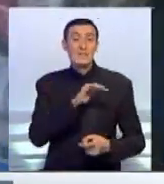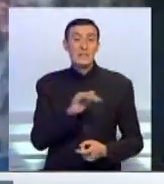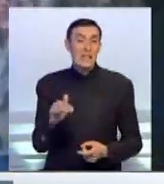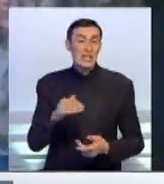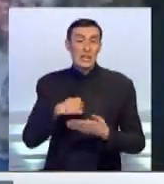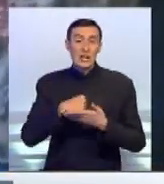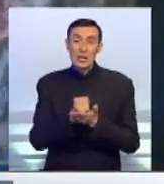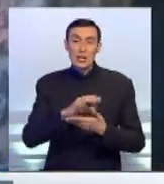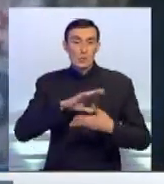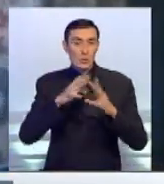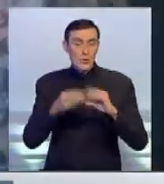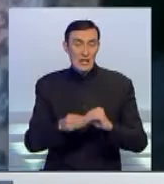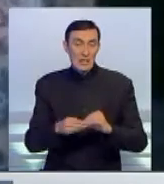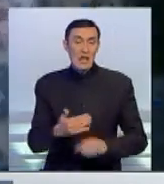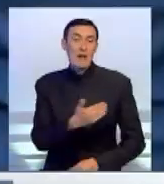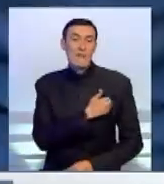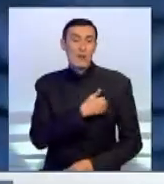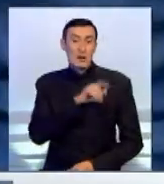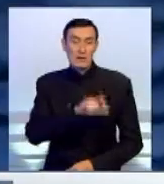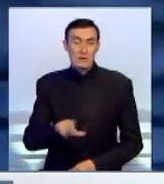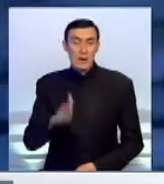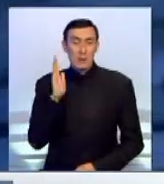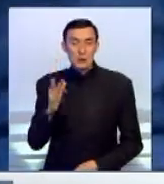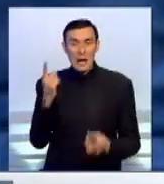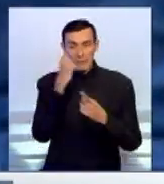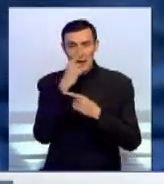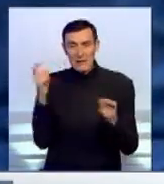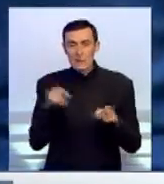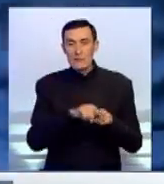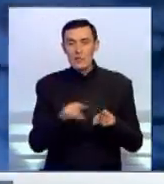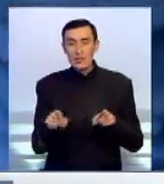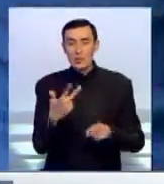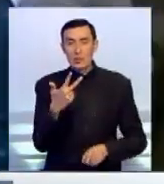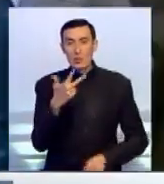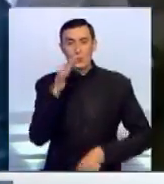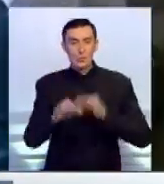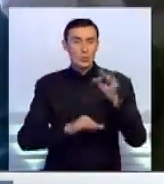Официальными же результаты волеизъявления граждан объявят в течение 3 суток.